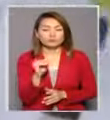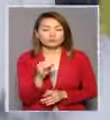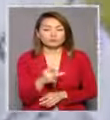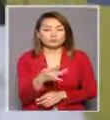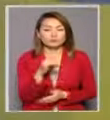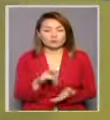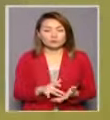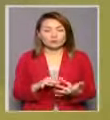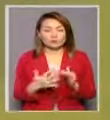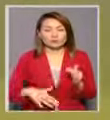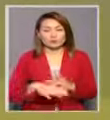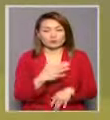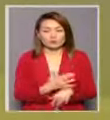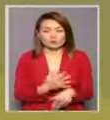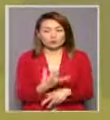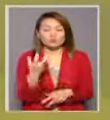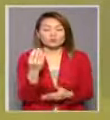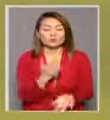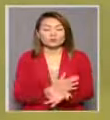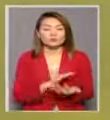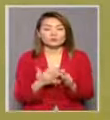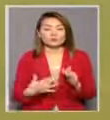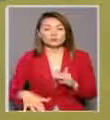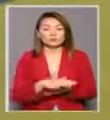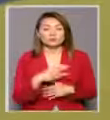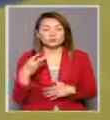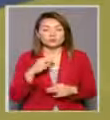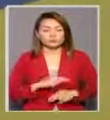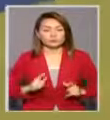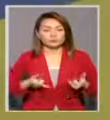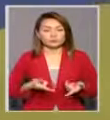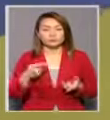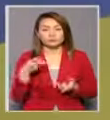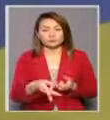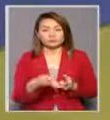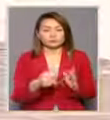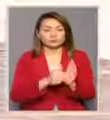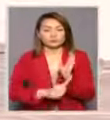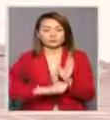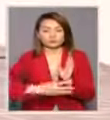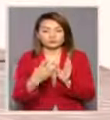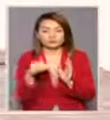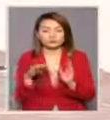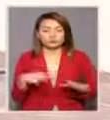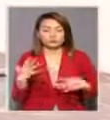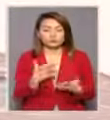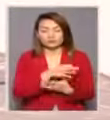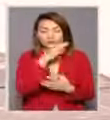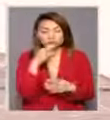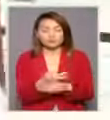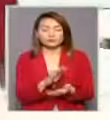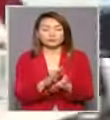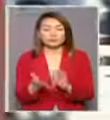районных центрах и сельской местности. Кроме того, в сельской местности трудоустроены 3064 тренера, ответственных